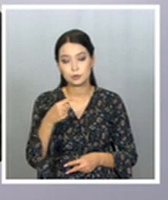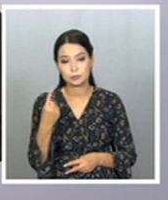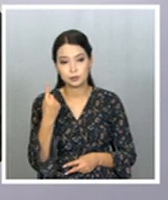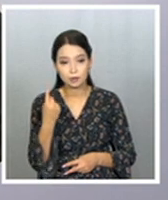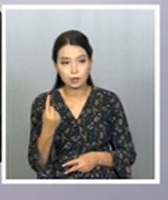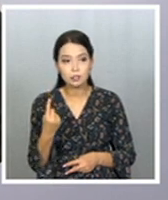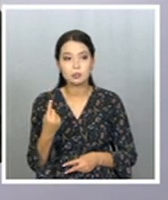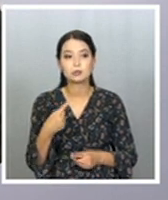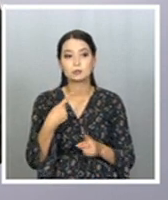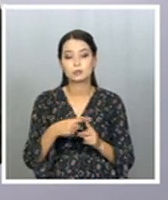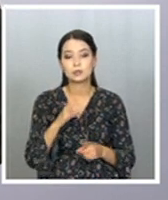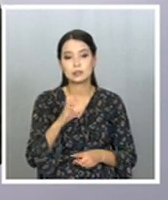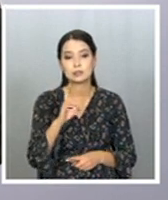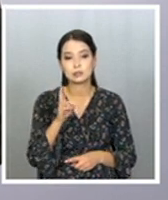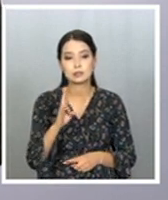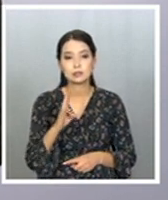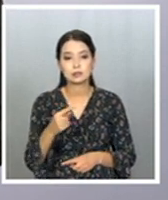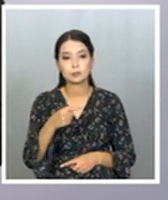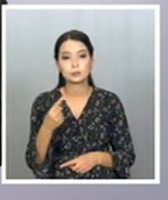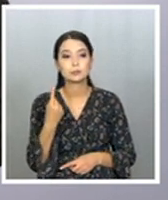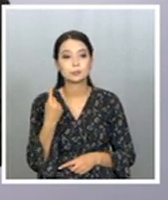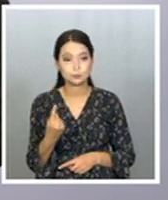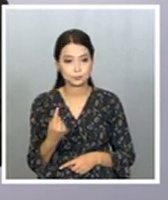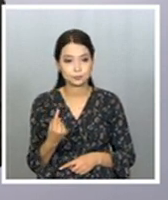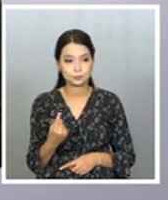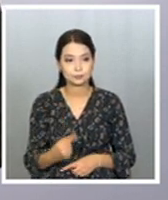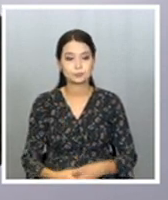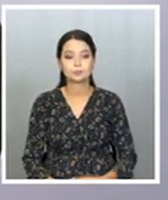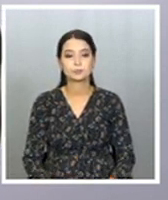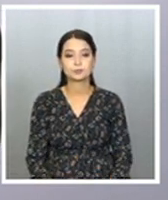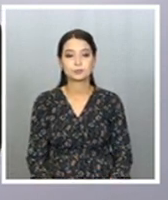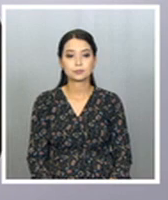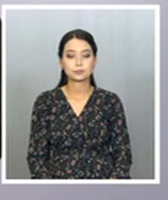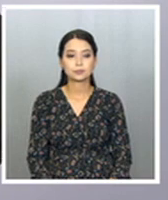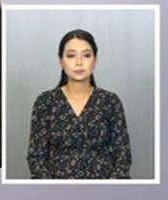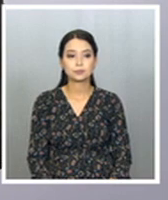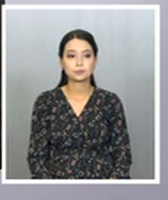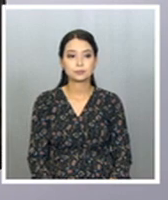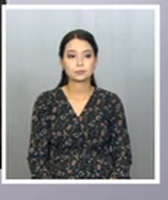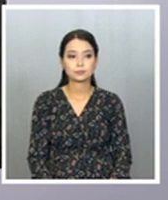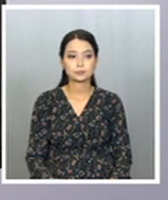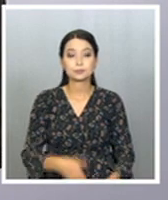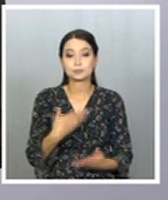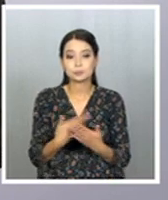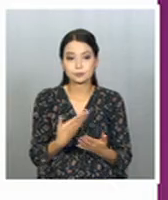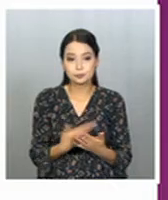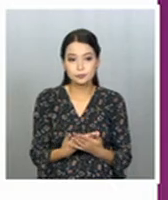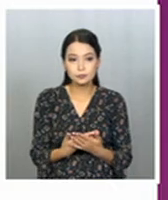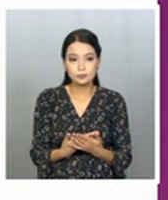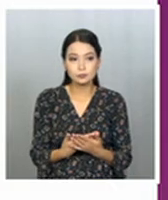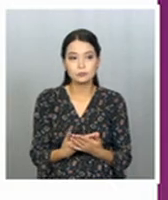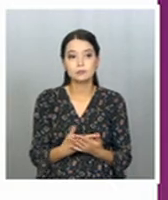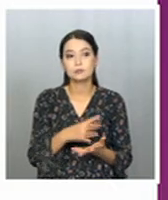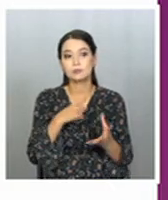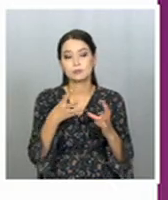мен N-1-ден K теруінің қосындысына тең. Мысал. 7-ден 3